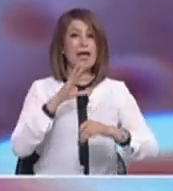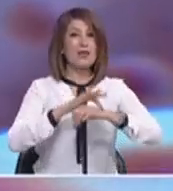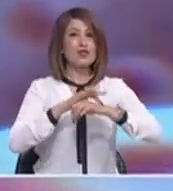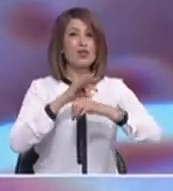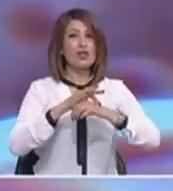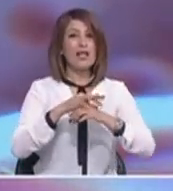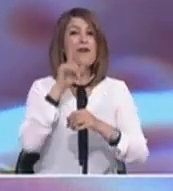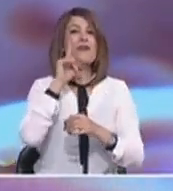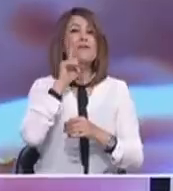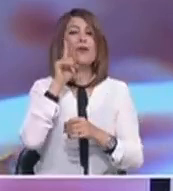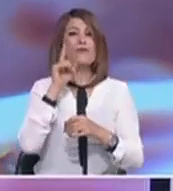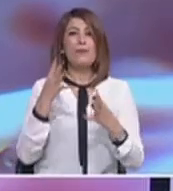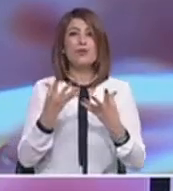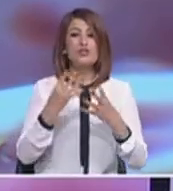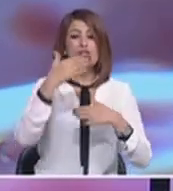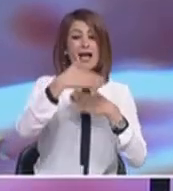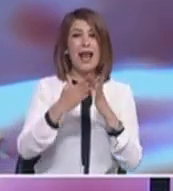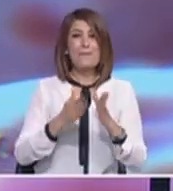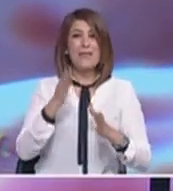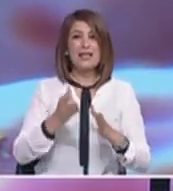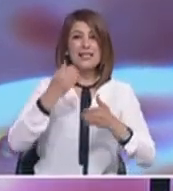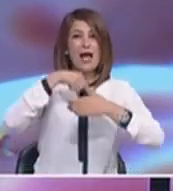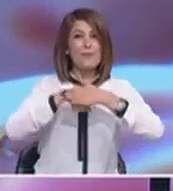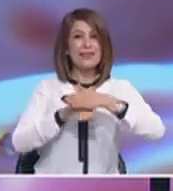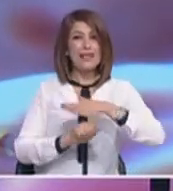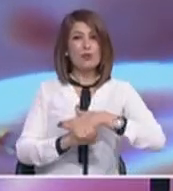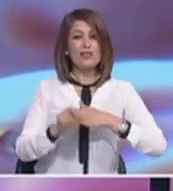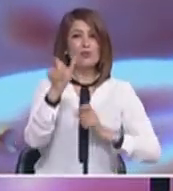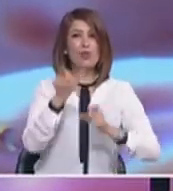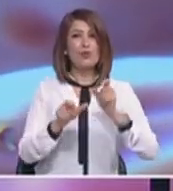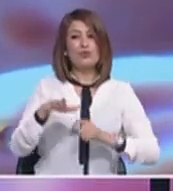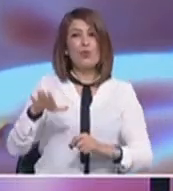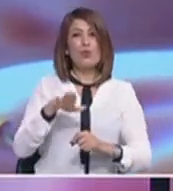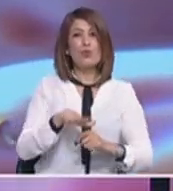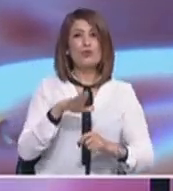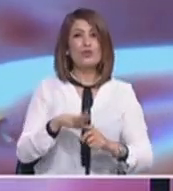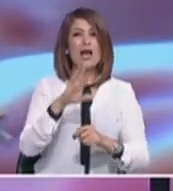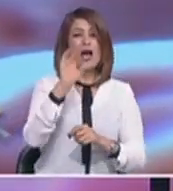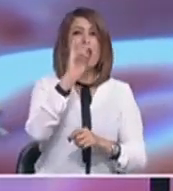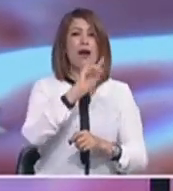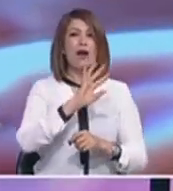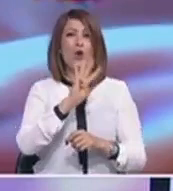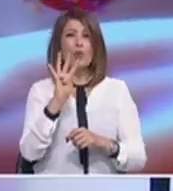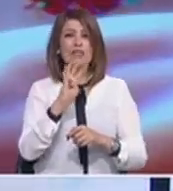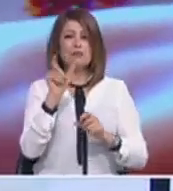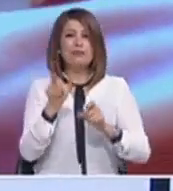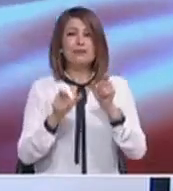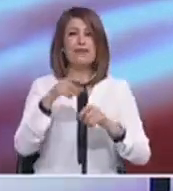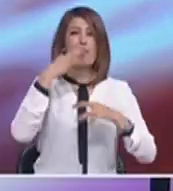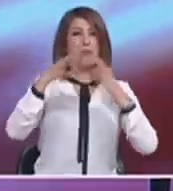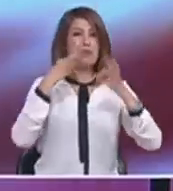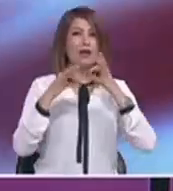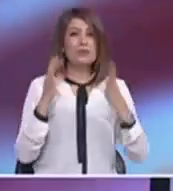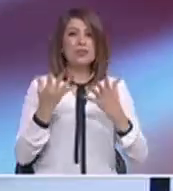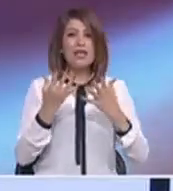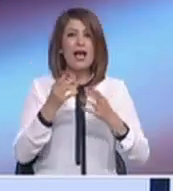بال المركز التوليد وطب الربيع بوسيله بورقيبه حتى نتحدث عن المراه